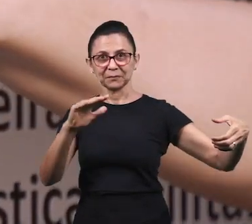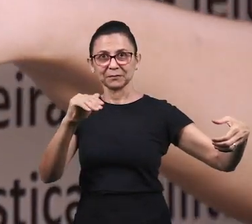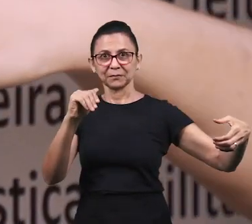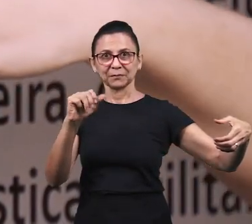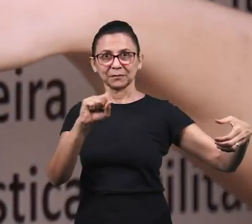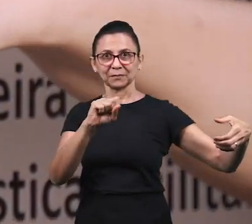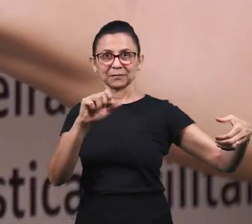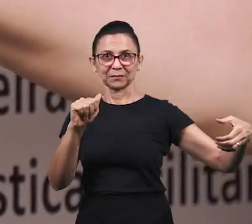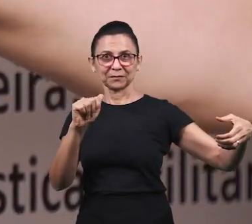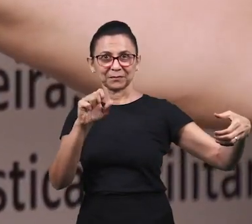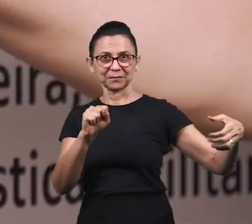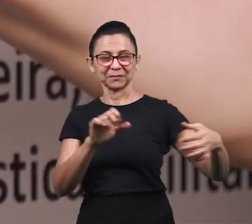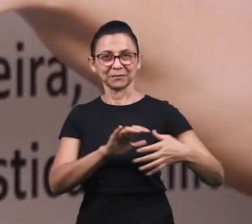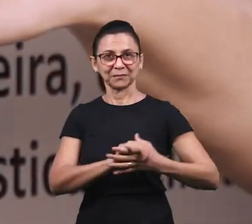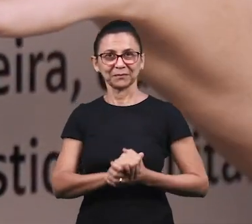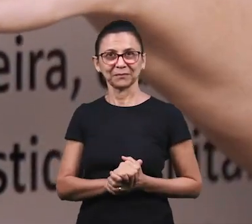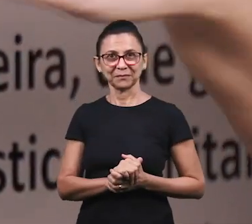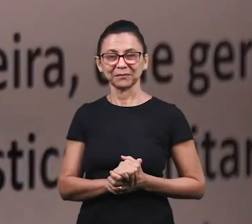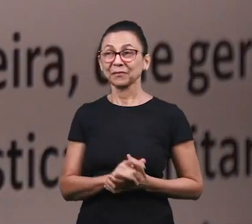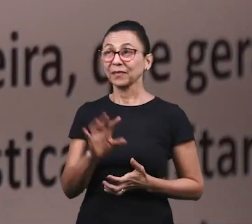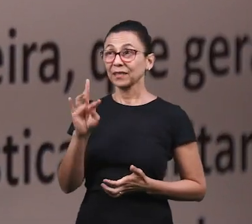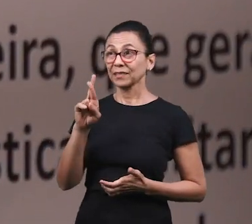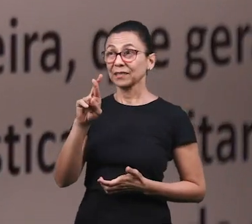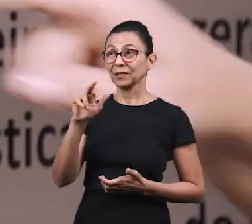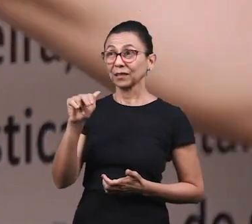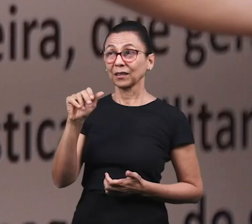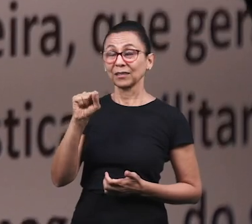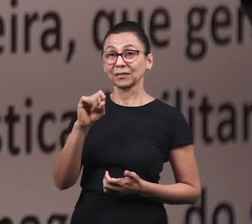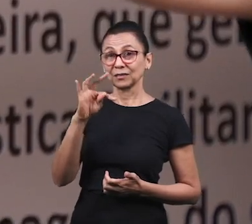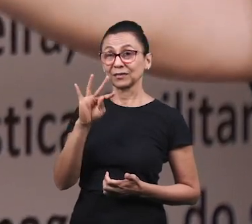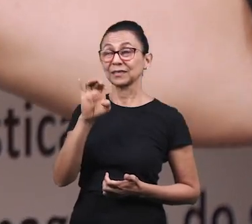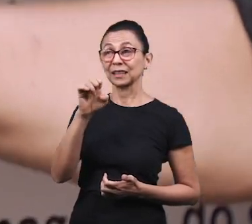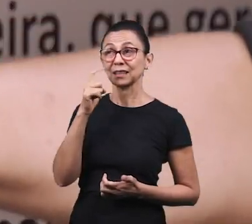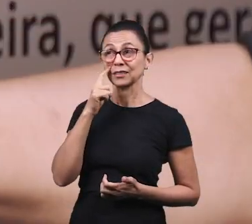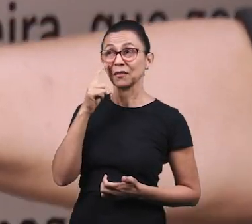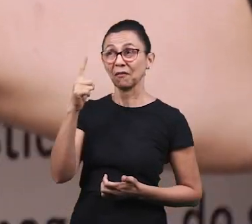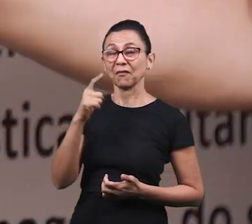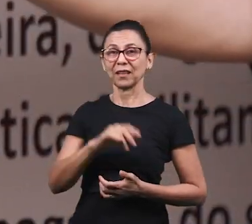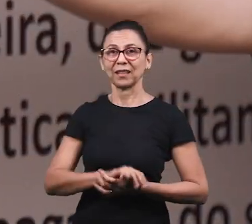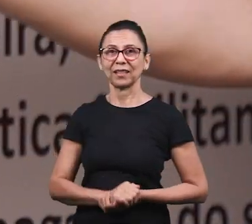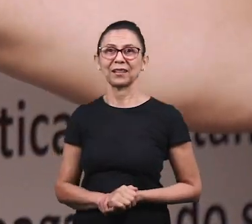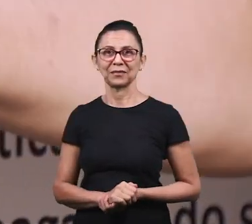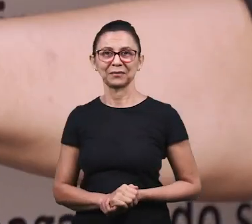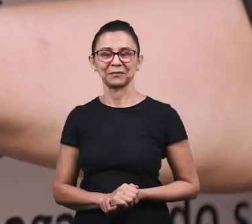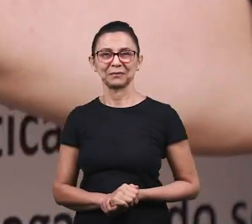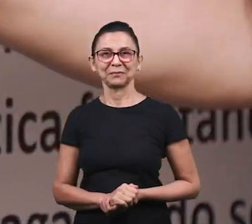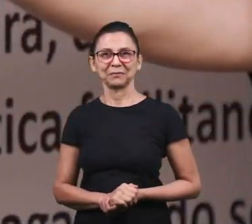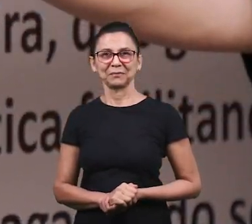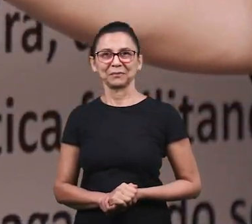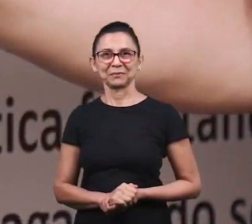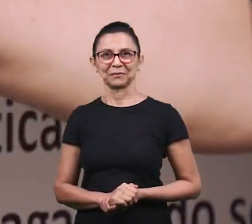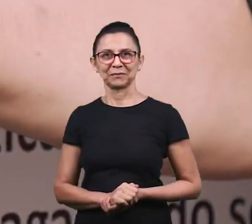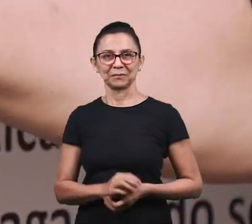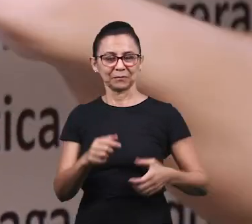Celui-là sont les trastes. Ici, nous avons le bras de la guitare,